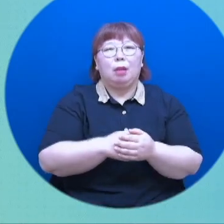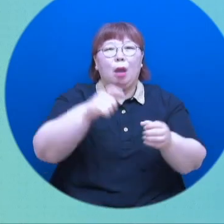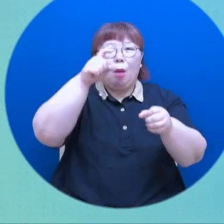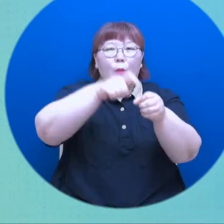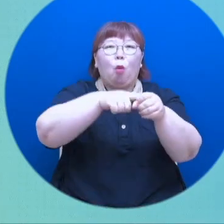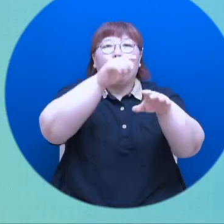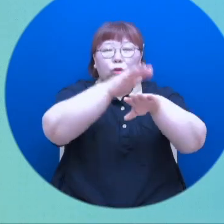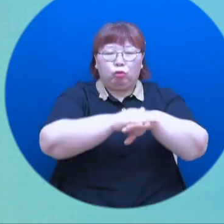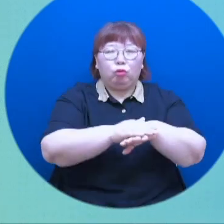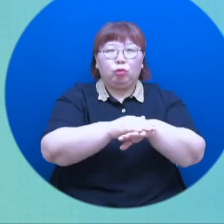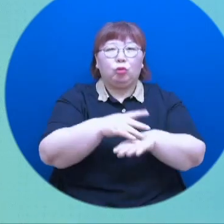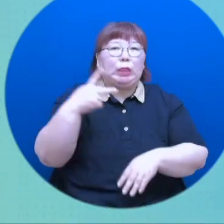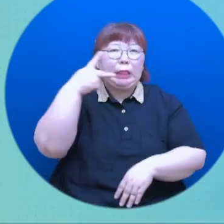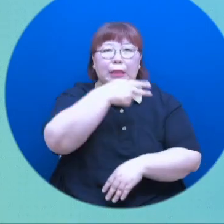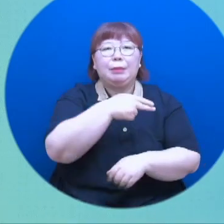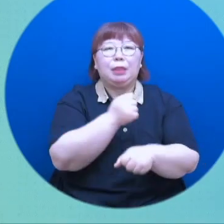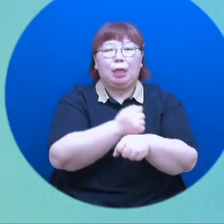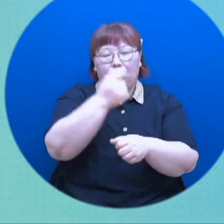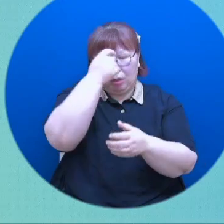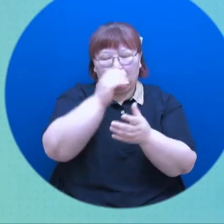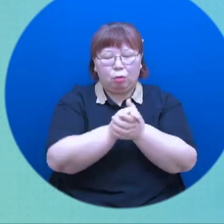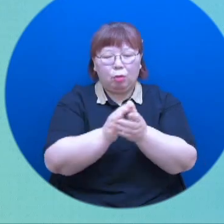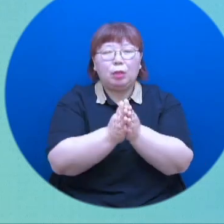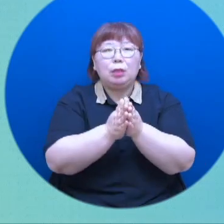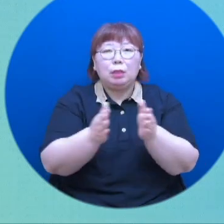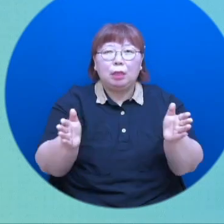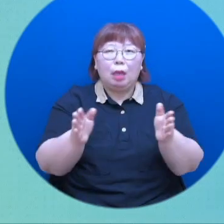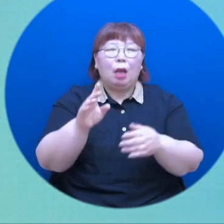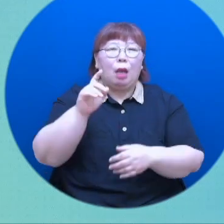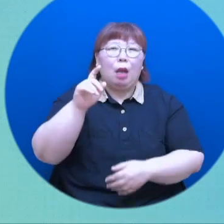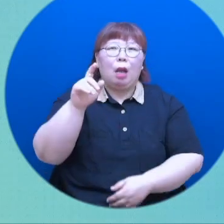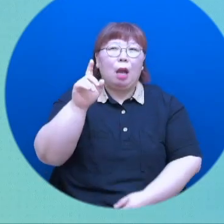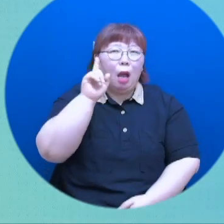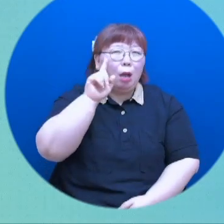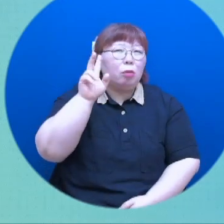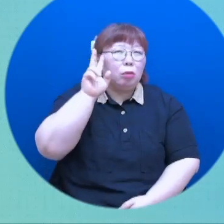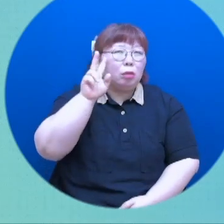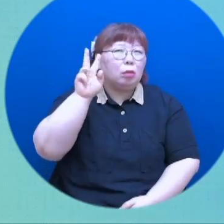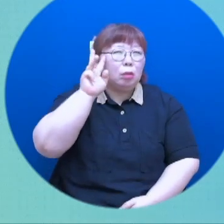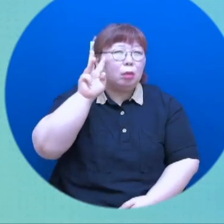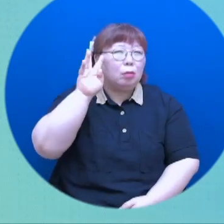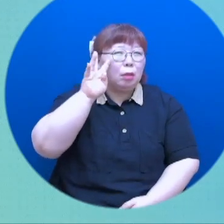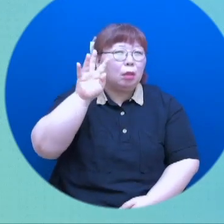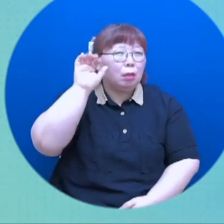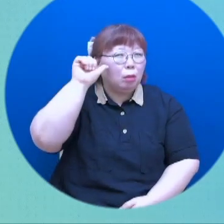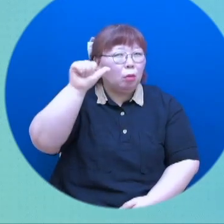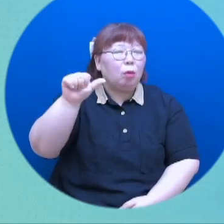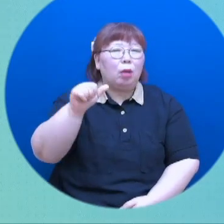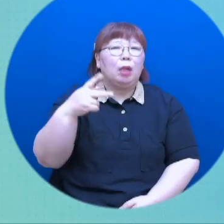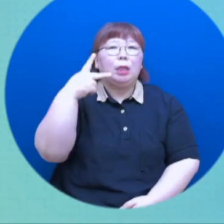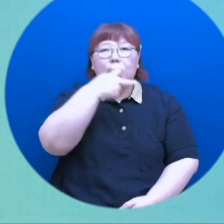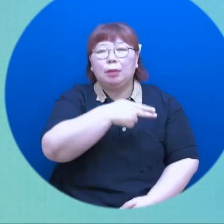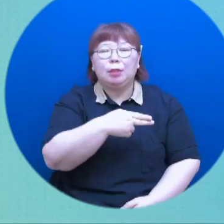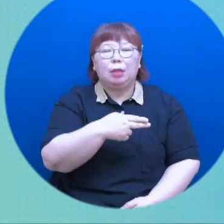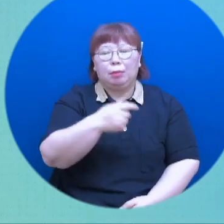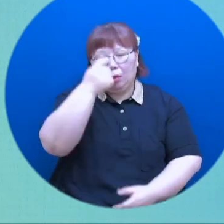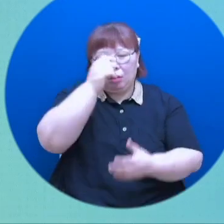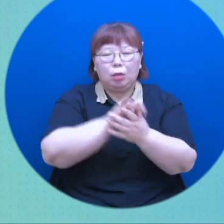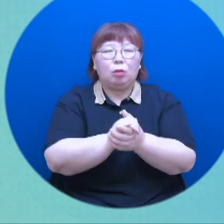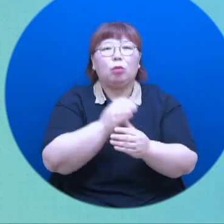기도해보자. 그리고는 하루 이틀 사흘 나흘 탓에 기도 금식하며 하는데 어느